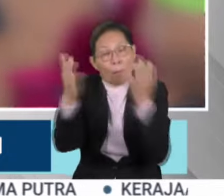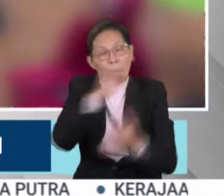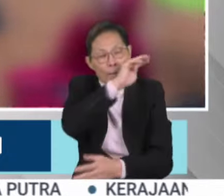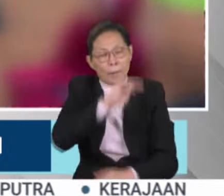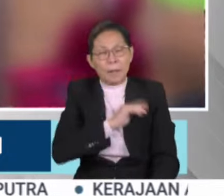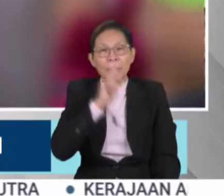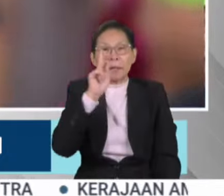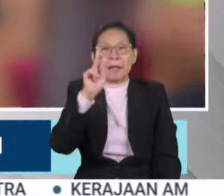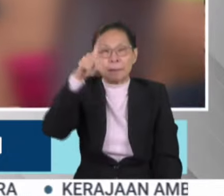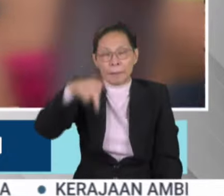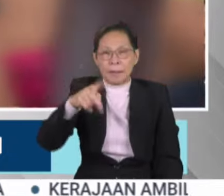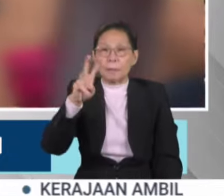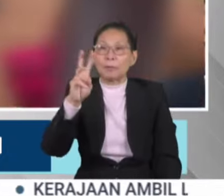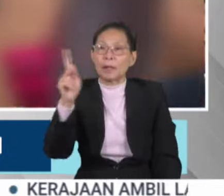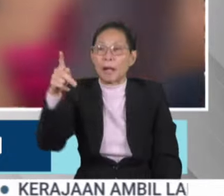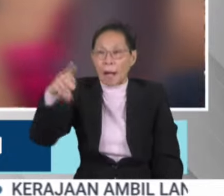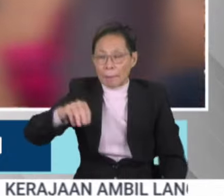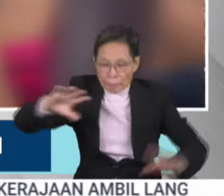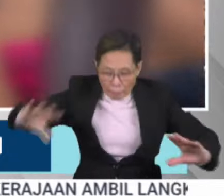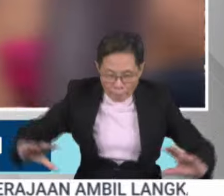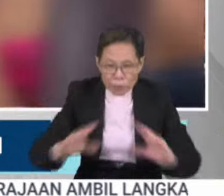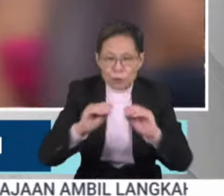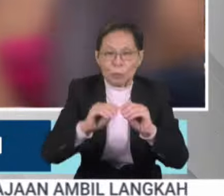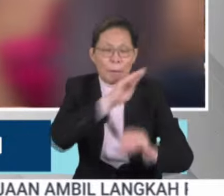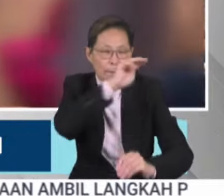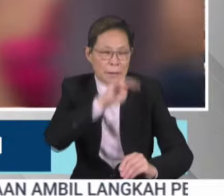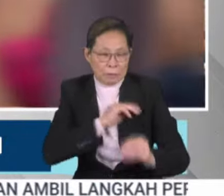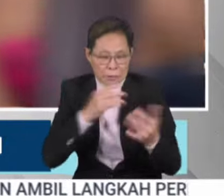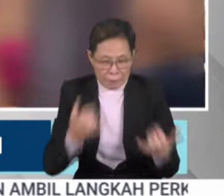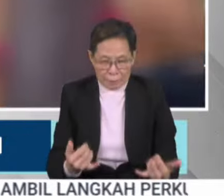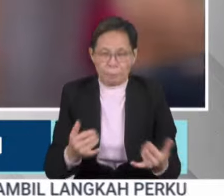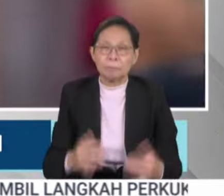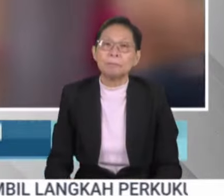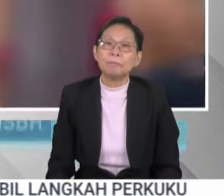Menteri KPWKM dalam mesyuarat Jemaah Menteri hari ini.